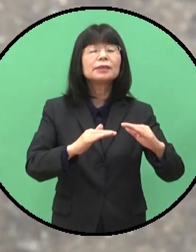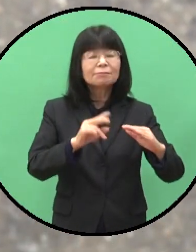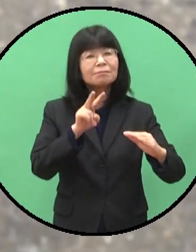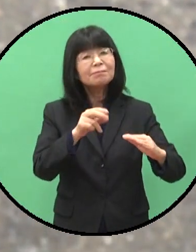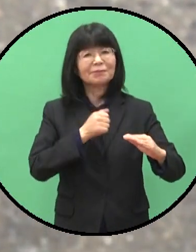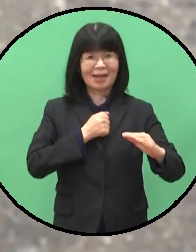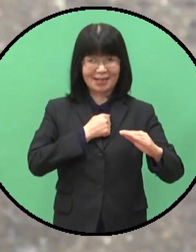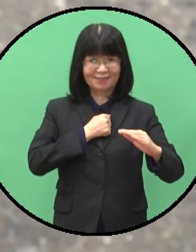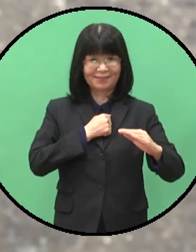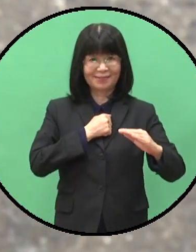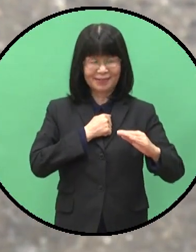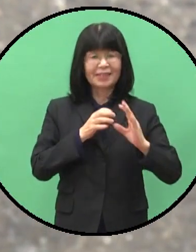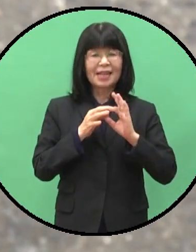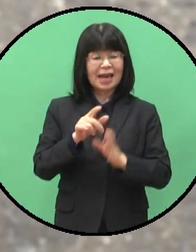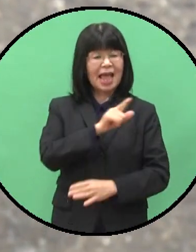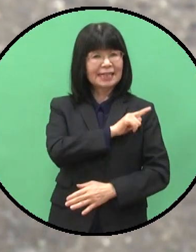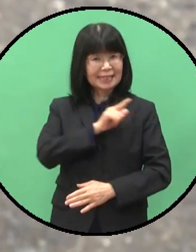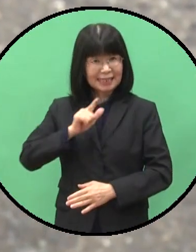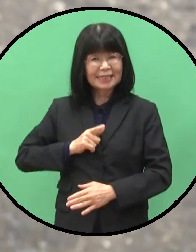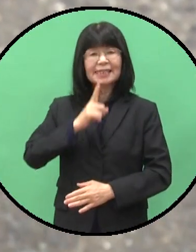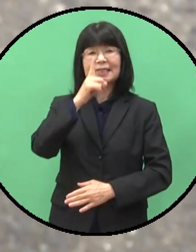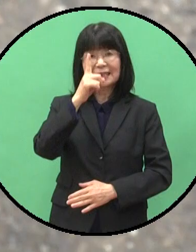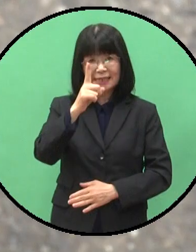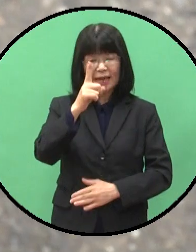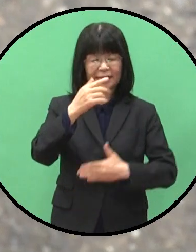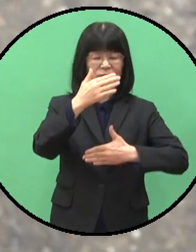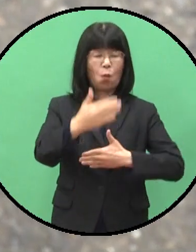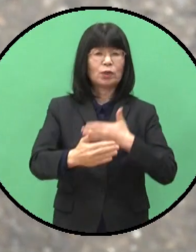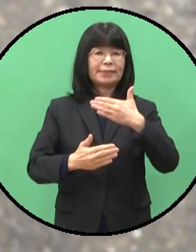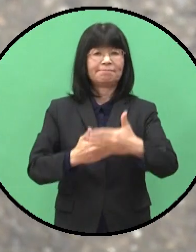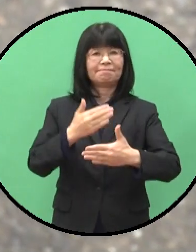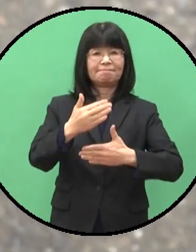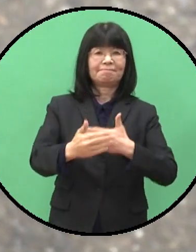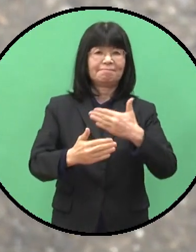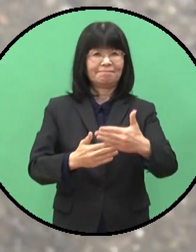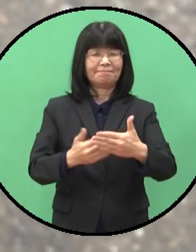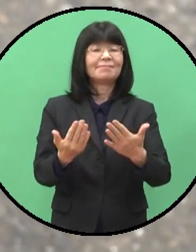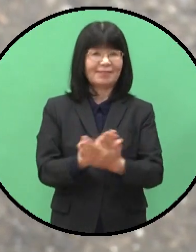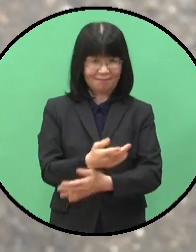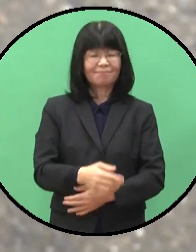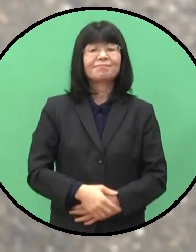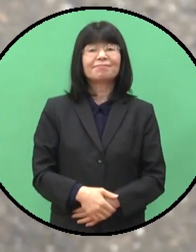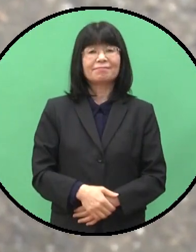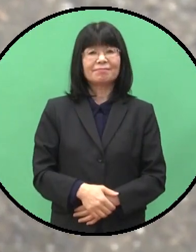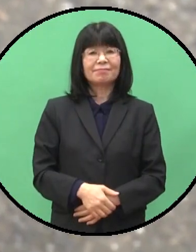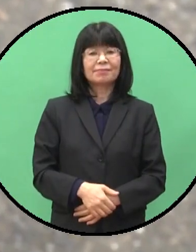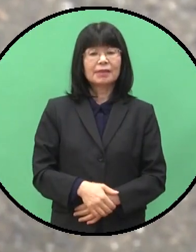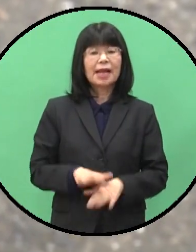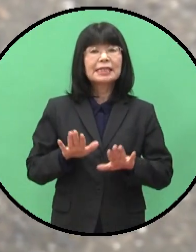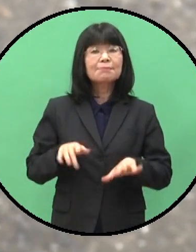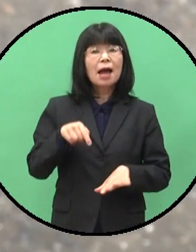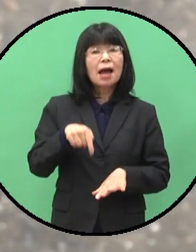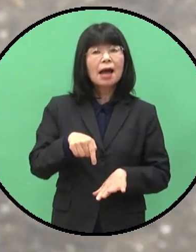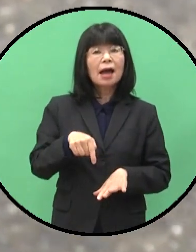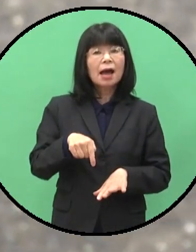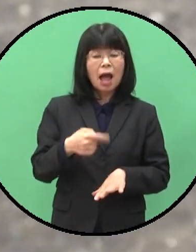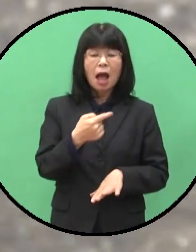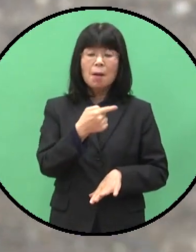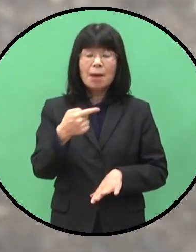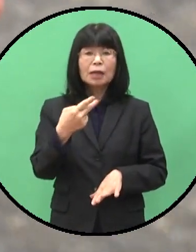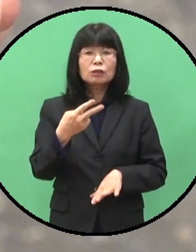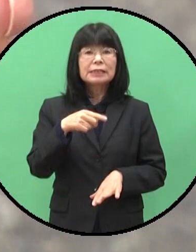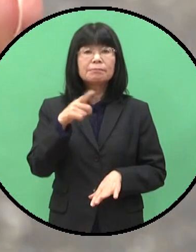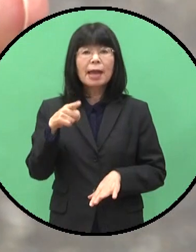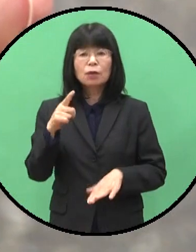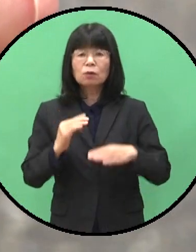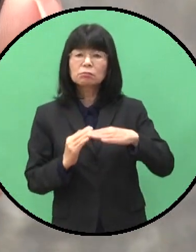。ですので、まあ、1日1回の、更新となっているところでございます。 こちらの現場では、マイナス2メートル